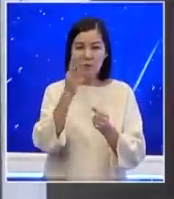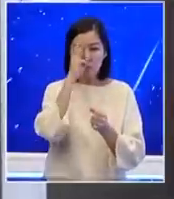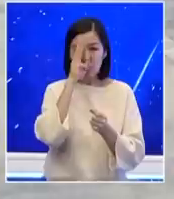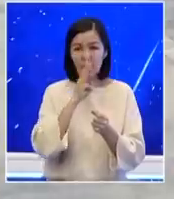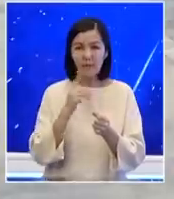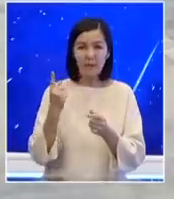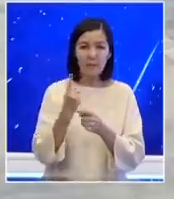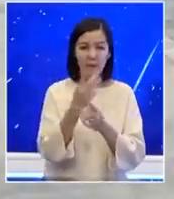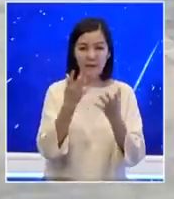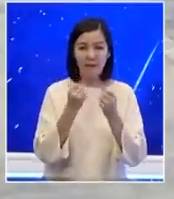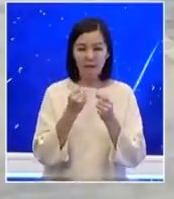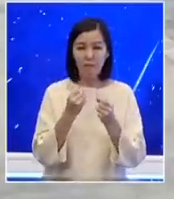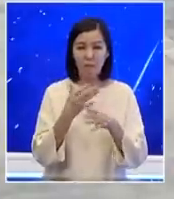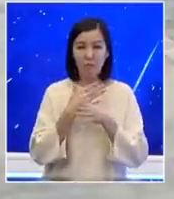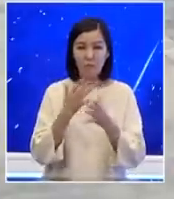көмек.